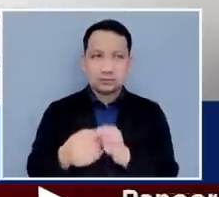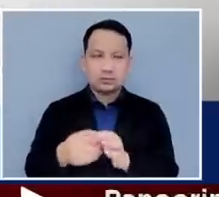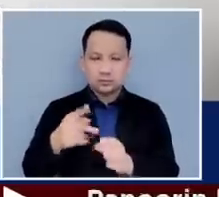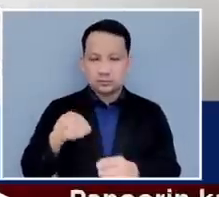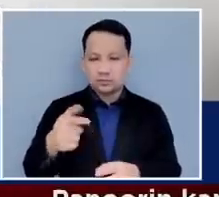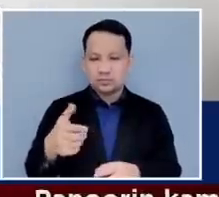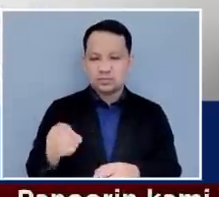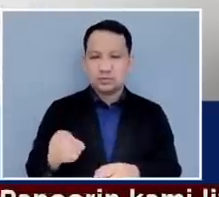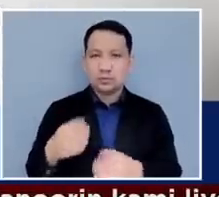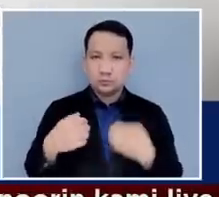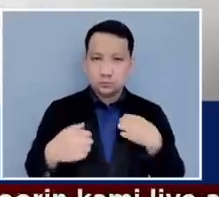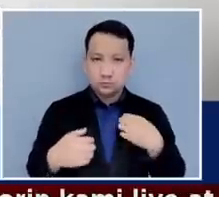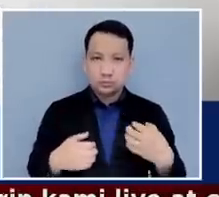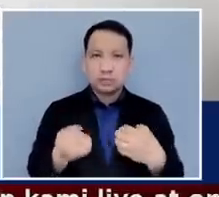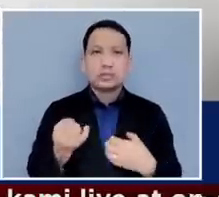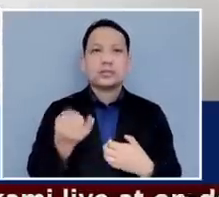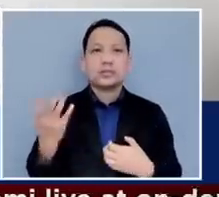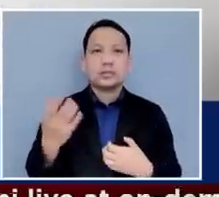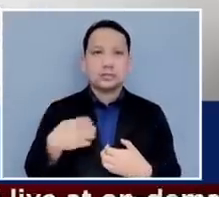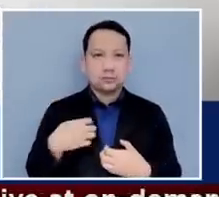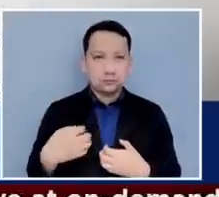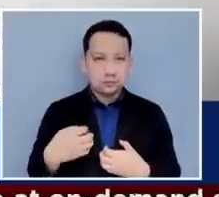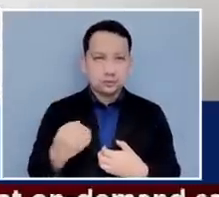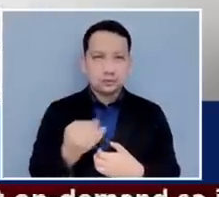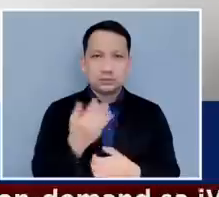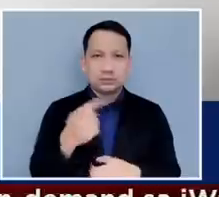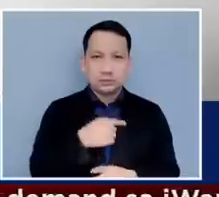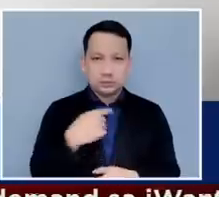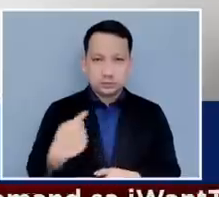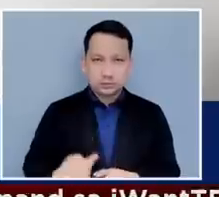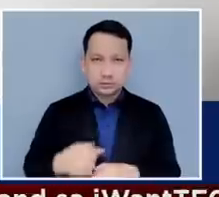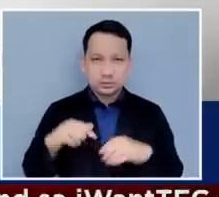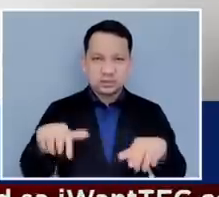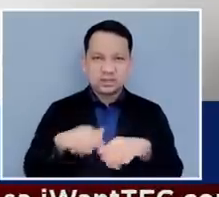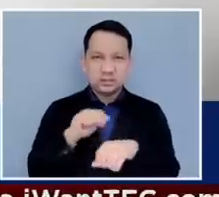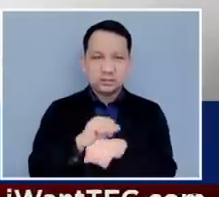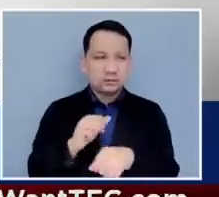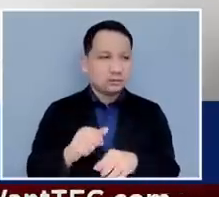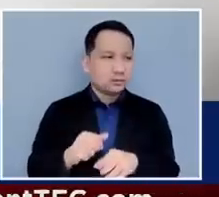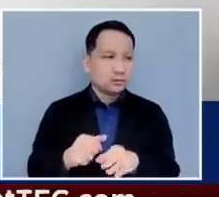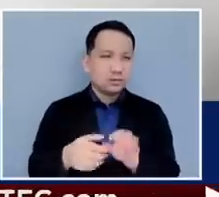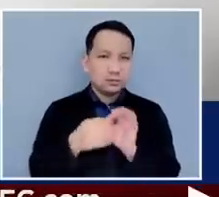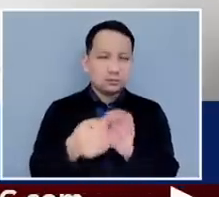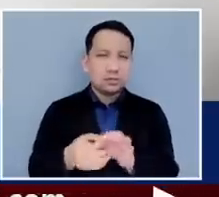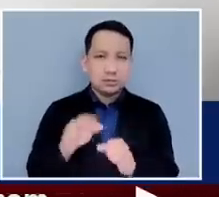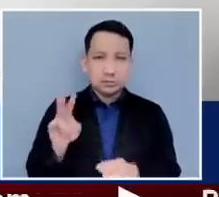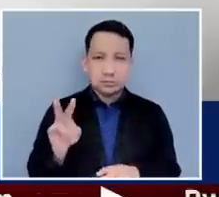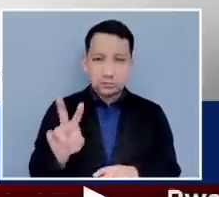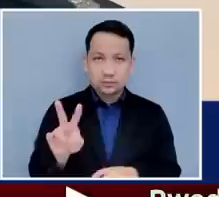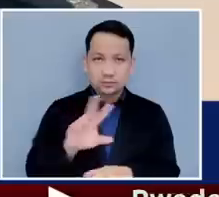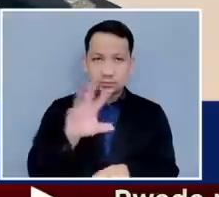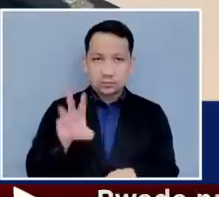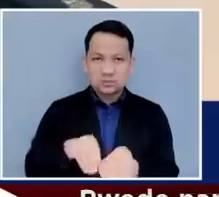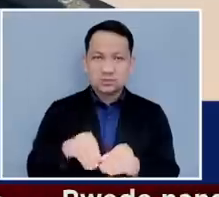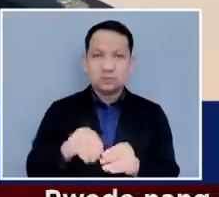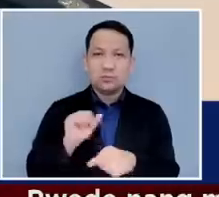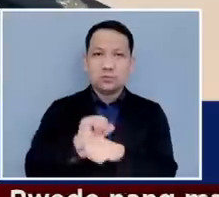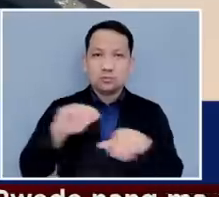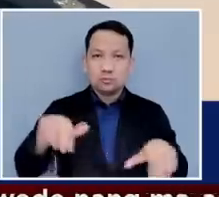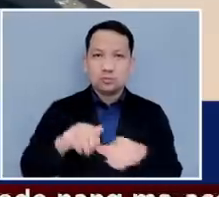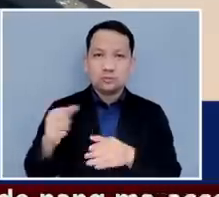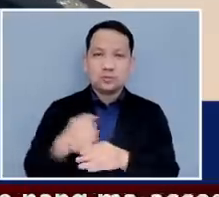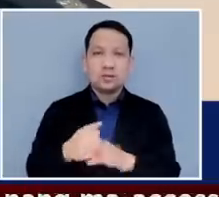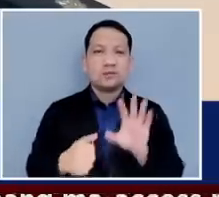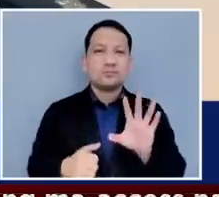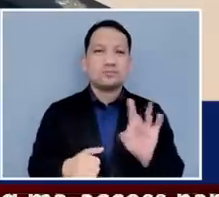kung ilan ang bilang ng mga Chinese workers. Sabi ni Pomposelli, 72 ang lahat ng kinuhang workers. 58 lang siya